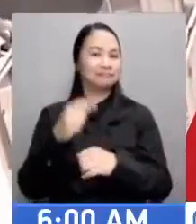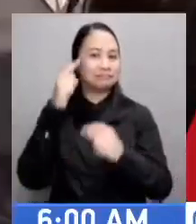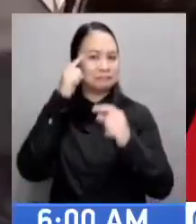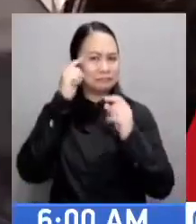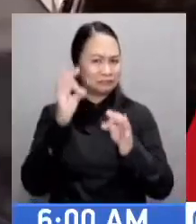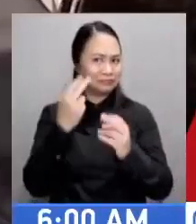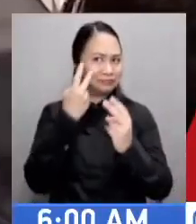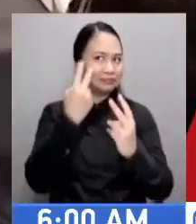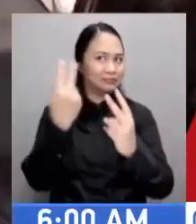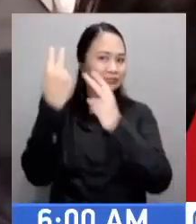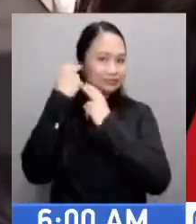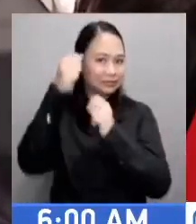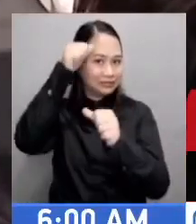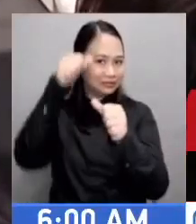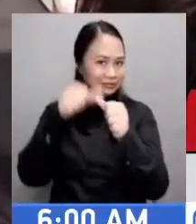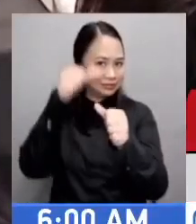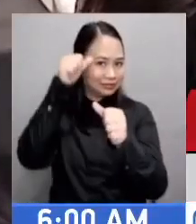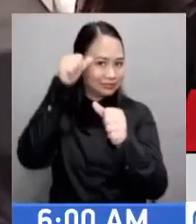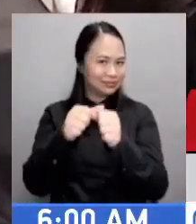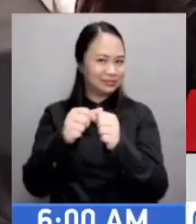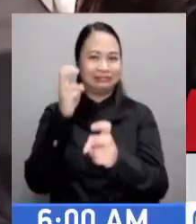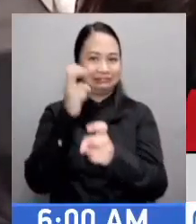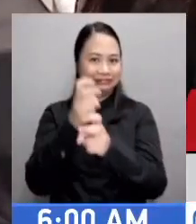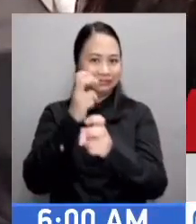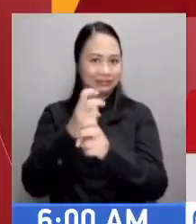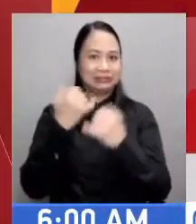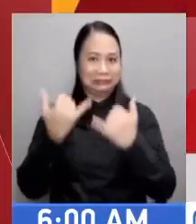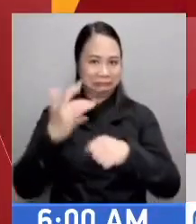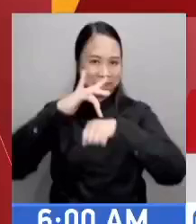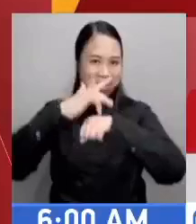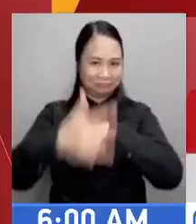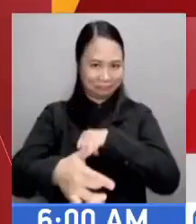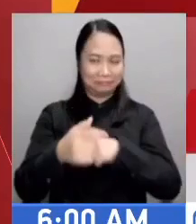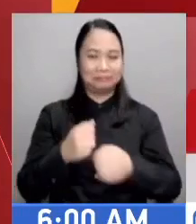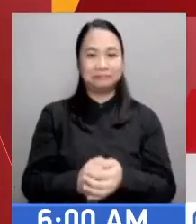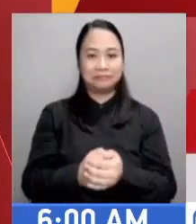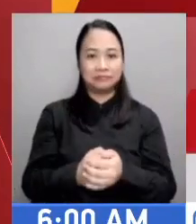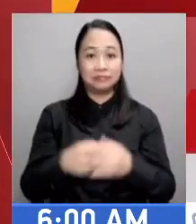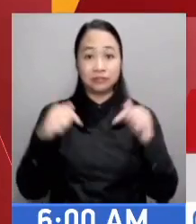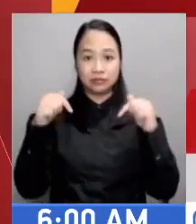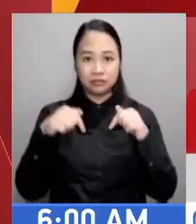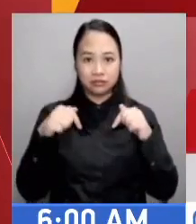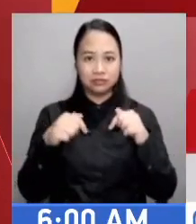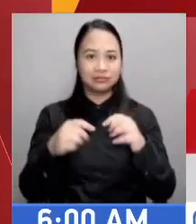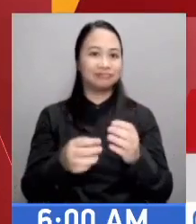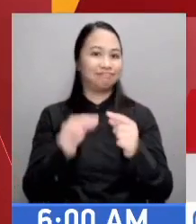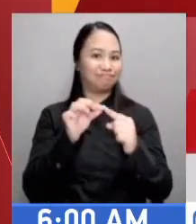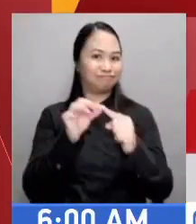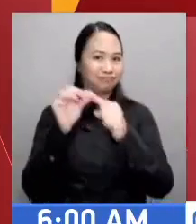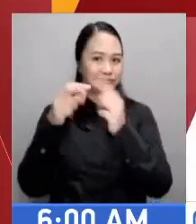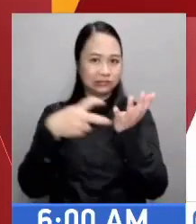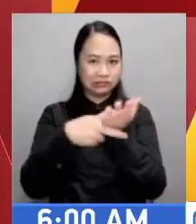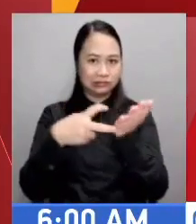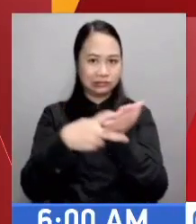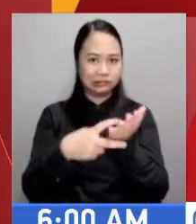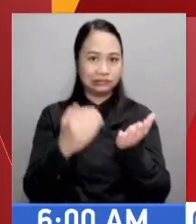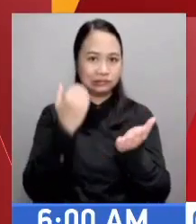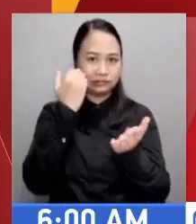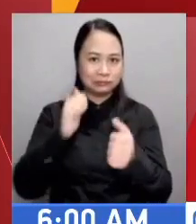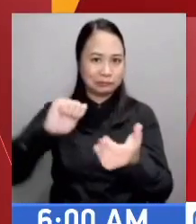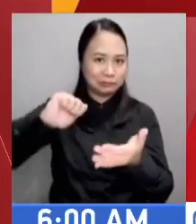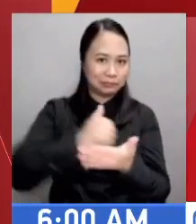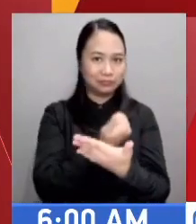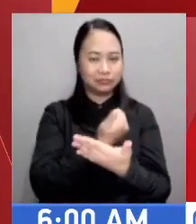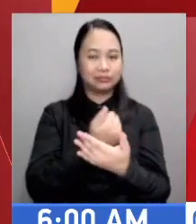weekend. Para pwede po dumagsa para pag-uwi, kasi especially po yung ticket ngayon nagkakaubasan po. Maaga po kaming bumiyahe para hindi